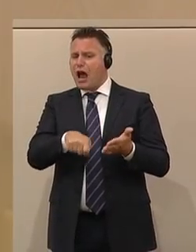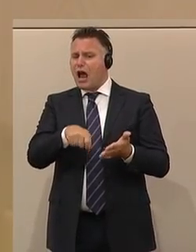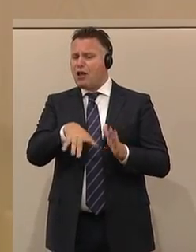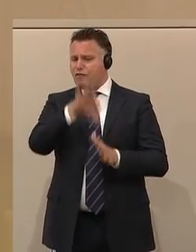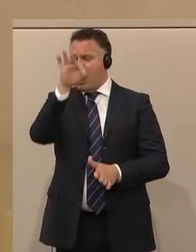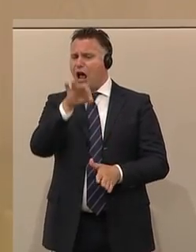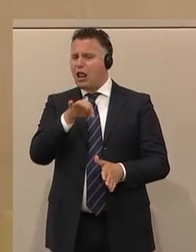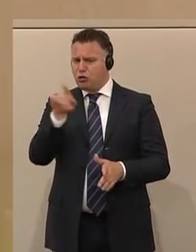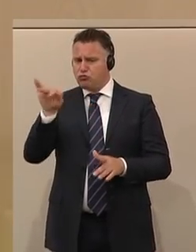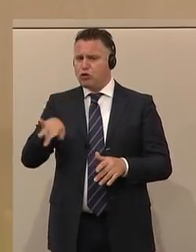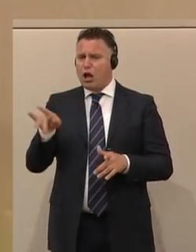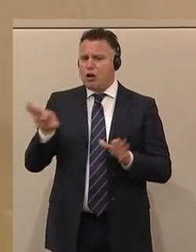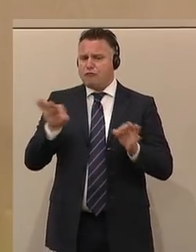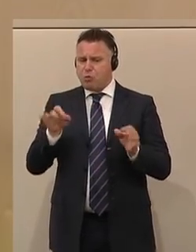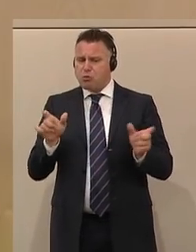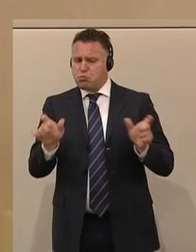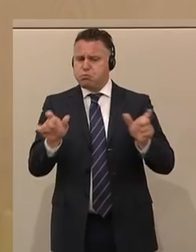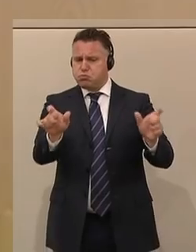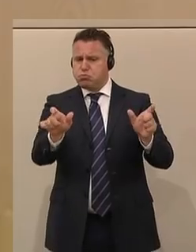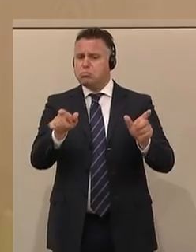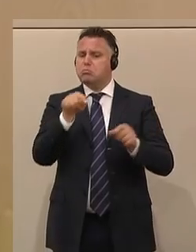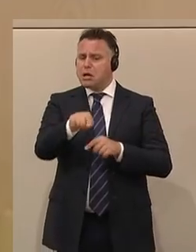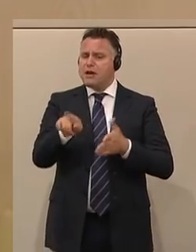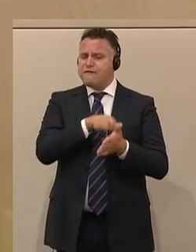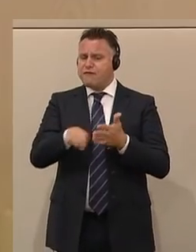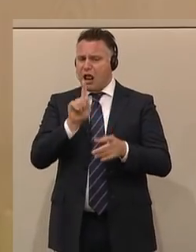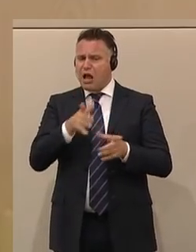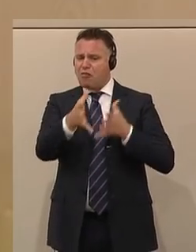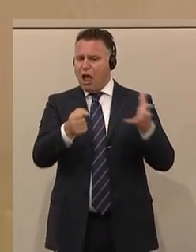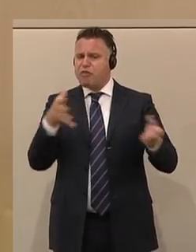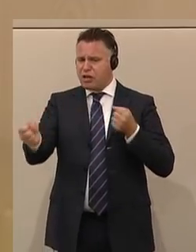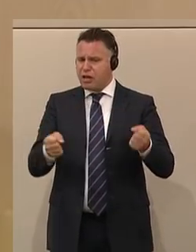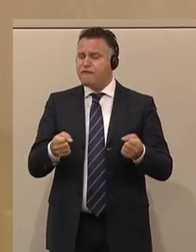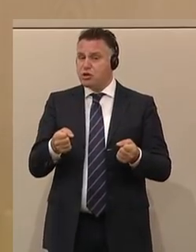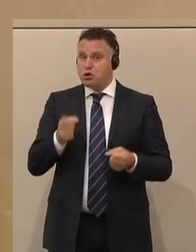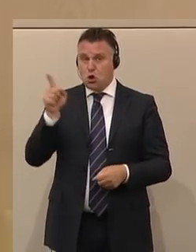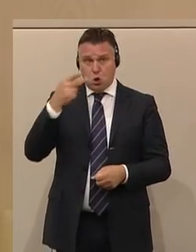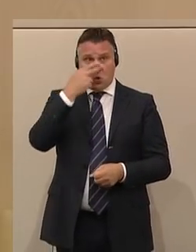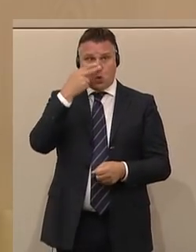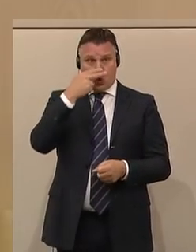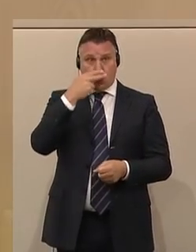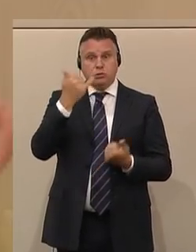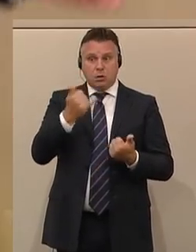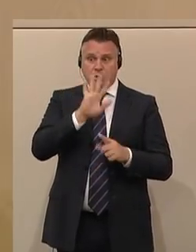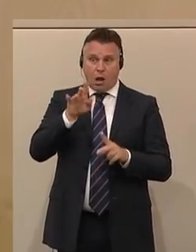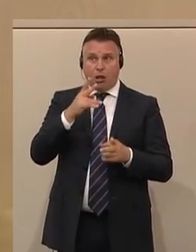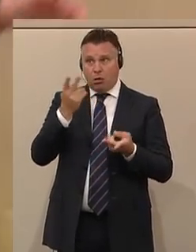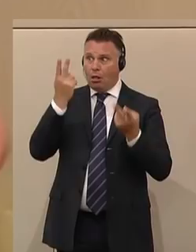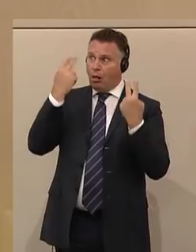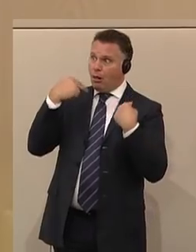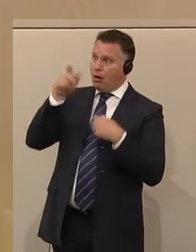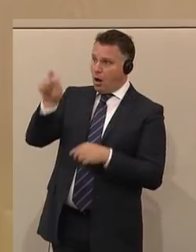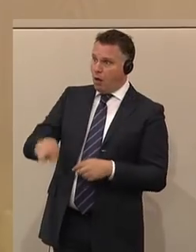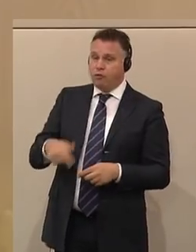Trollfabriken in Stellung zu bringen, um in Wahlkämpfe einzugreifen. Das ist das Russland, das auch hofiert wird, mit dem wir